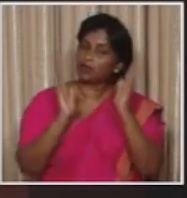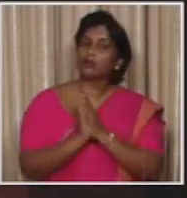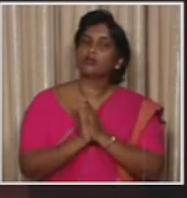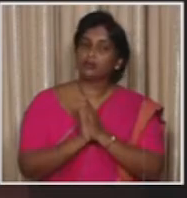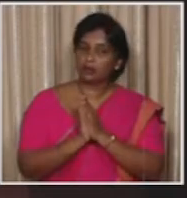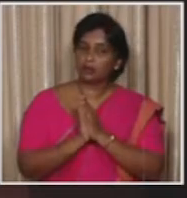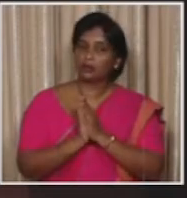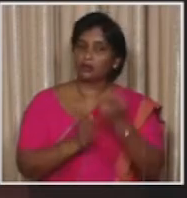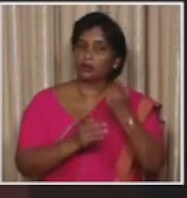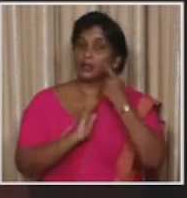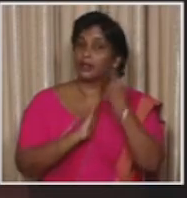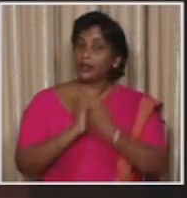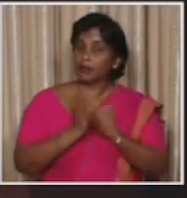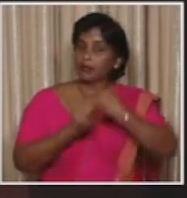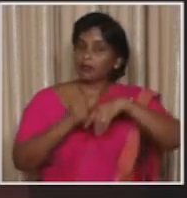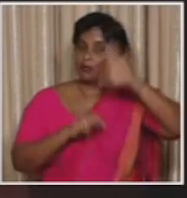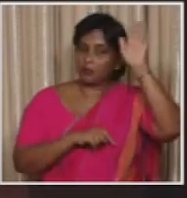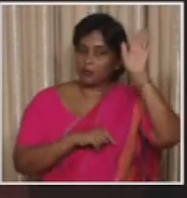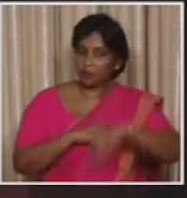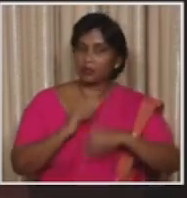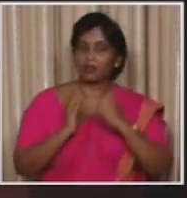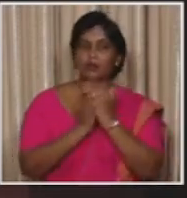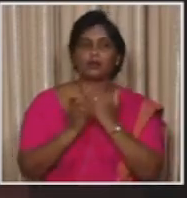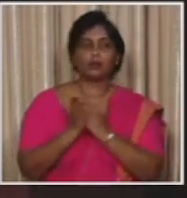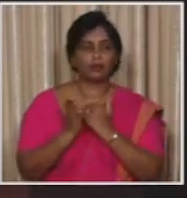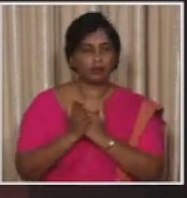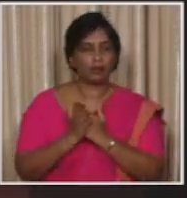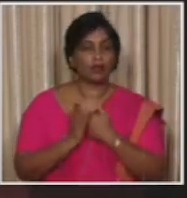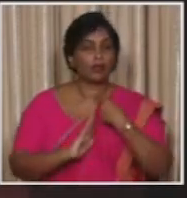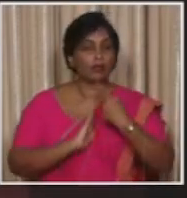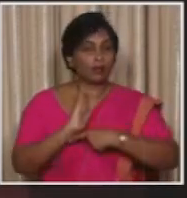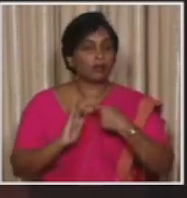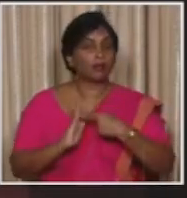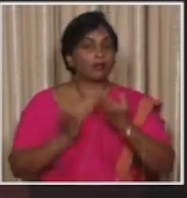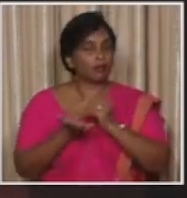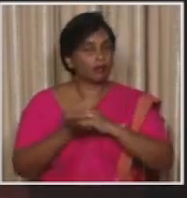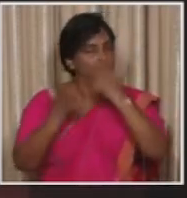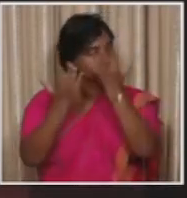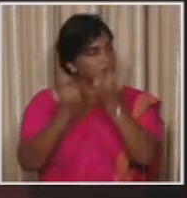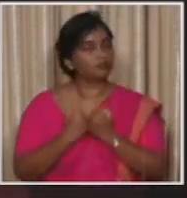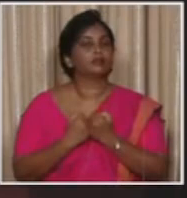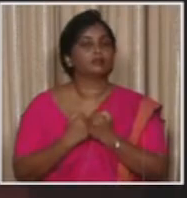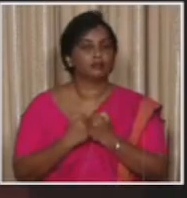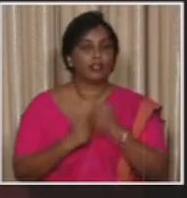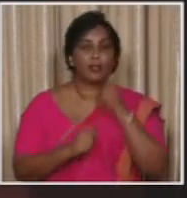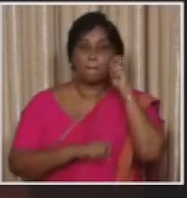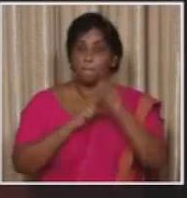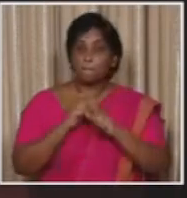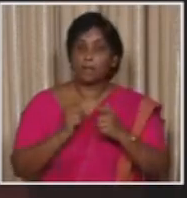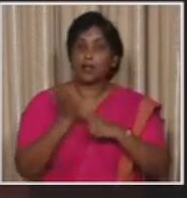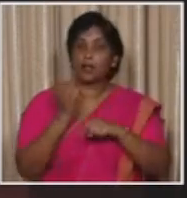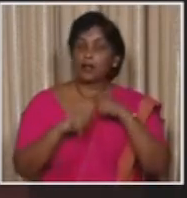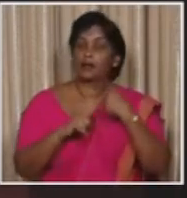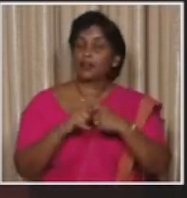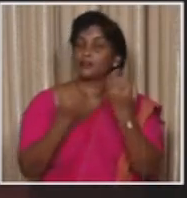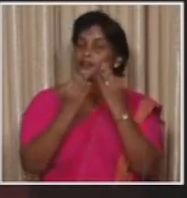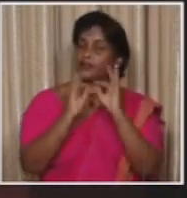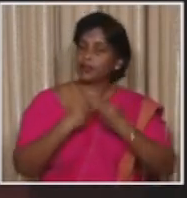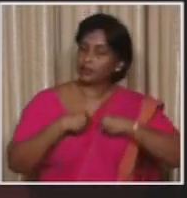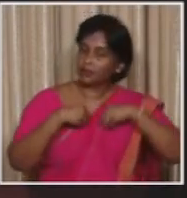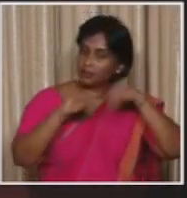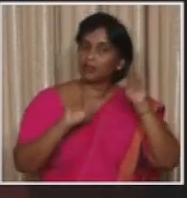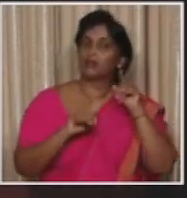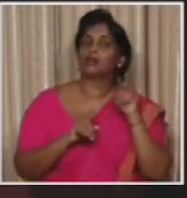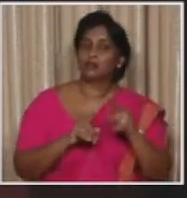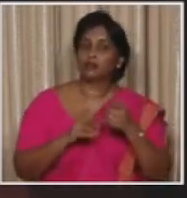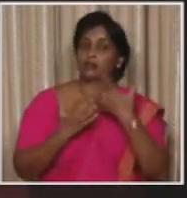ඇසට්ස් රිකවරි ප්‍රෝග්‍රෑම් එක හරහා මේ රටට ලබාගෙන මිනිස්සුන්ට බදු සහනය වෙනවා. ඒව අපි